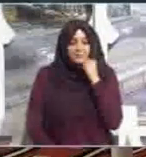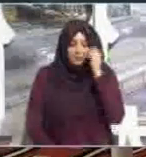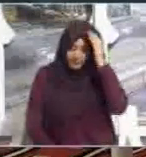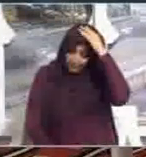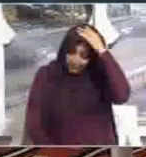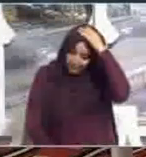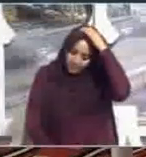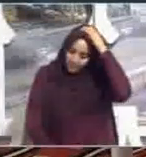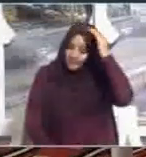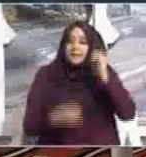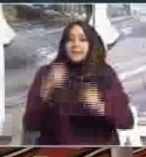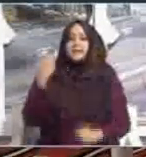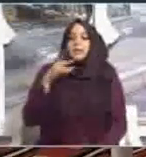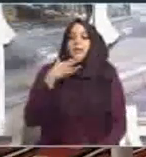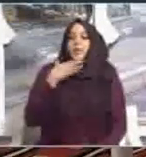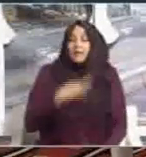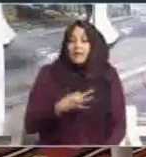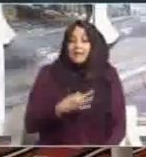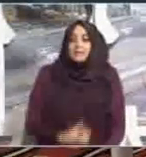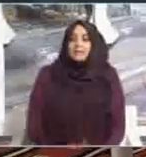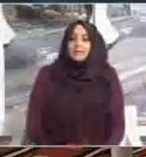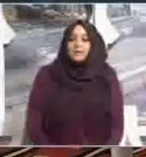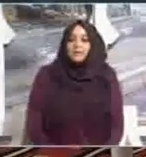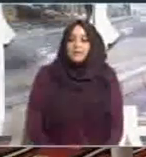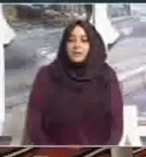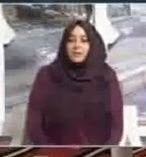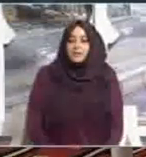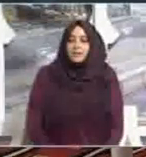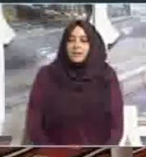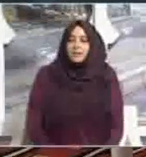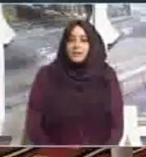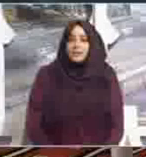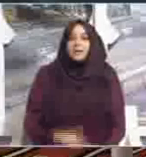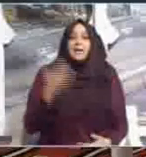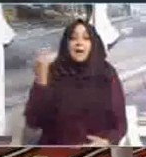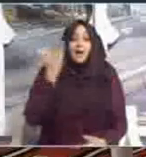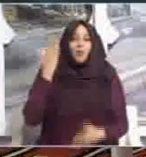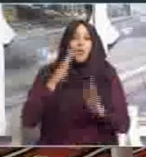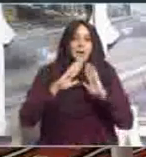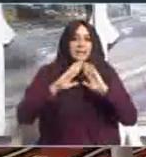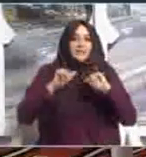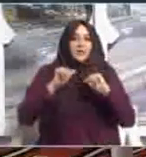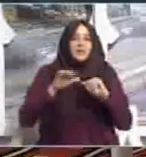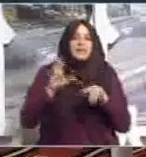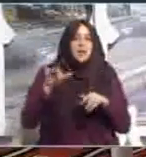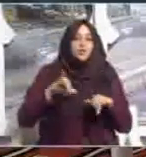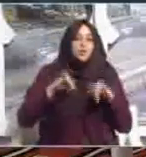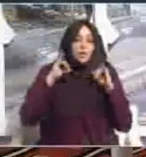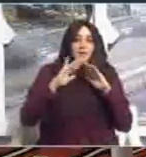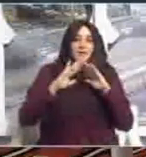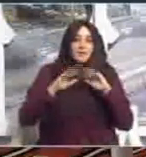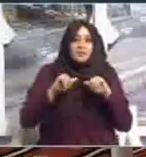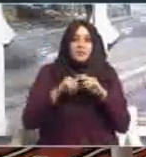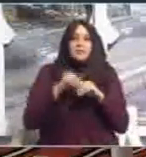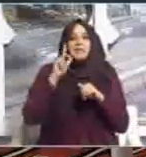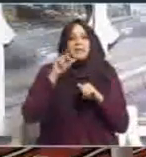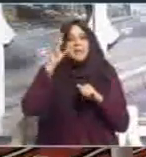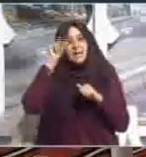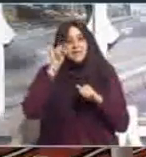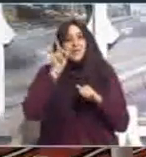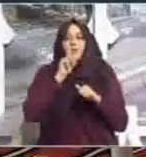شوف يا هارون أنا عندي وليدي. إيه؟ أنا طلقت بكري طلقت وأنا صغيرة وعندي طفلة